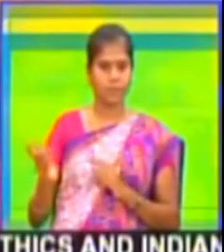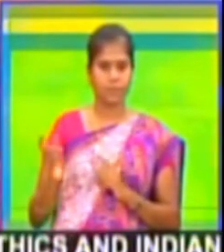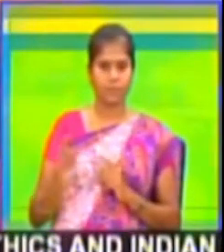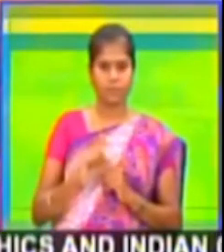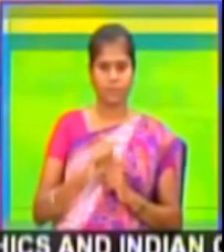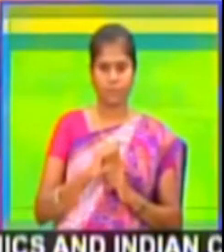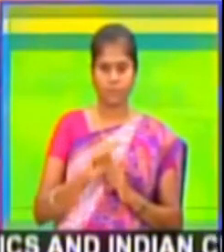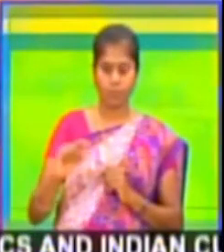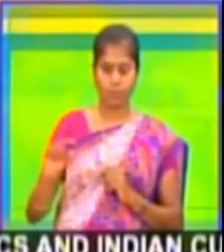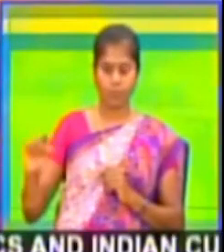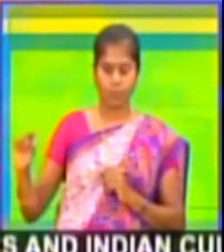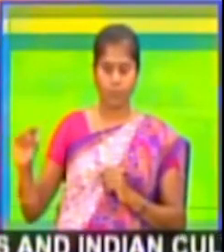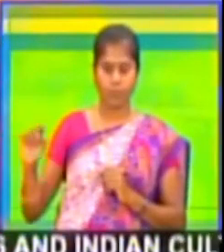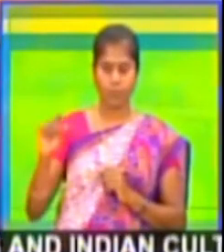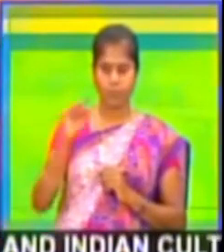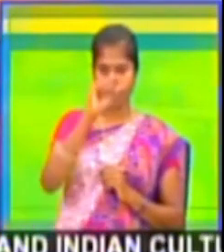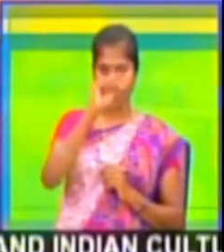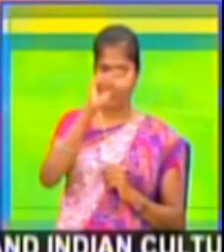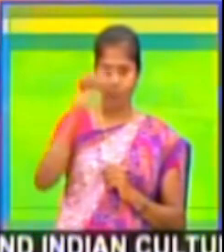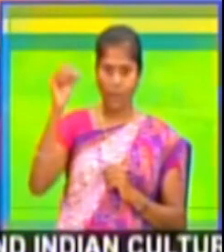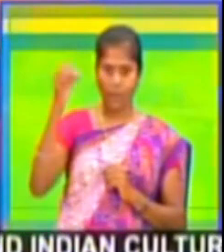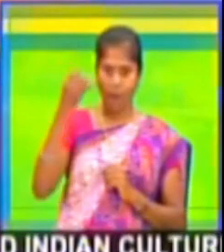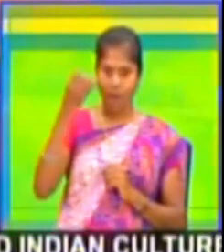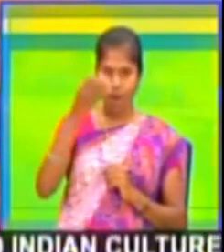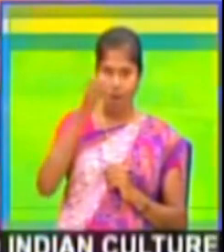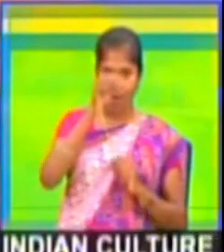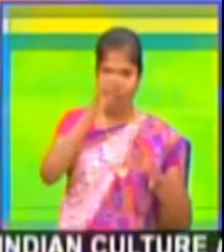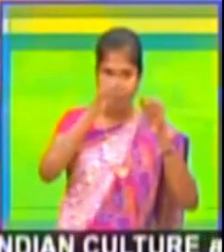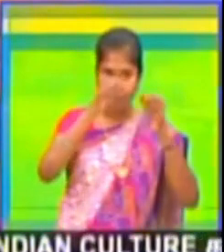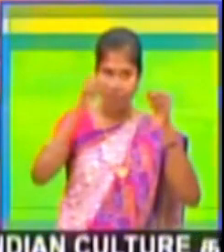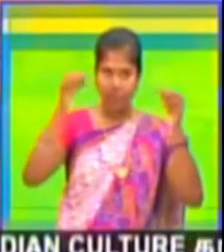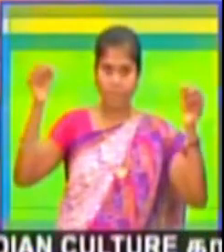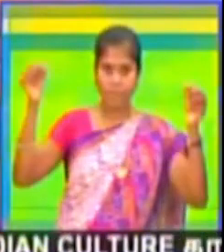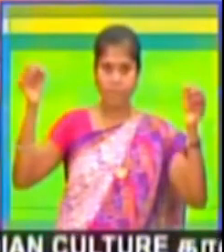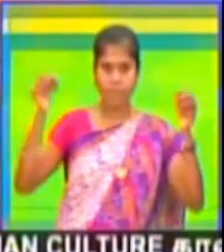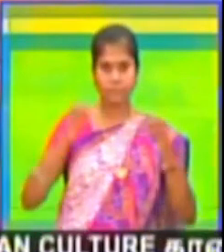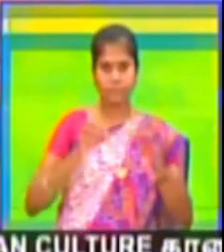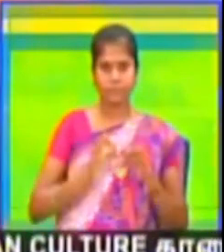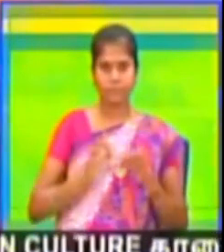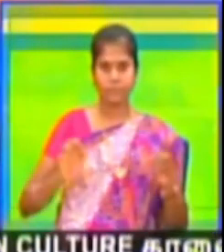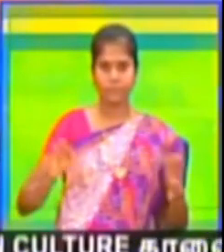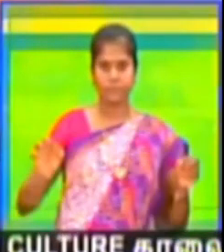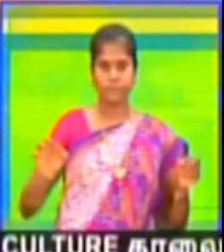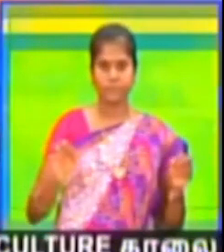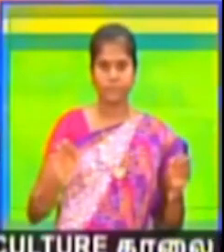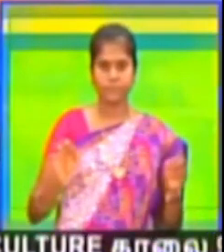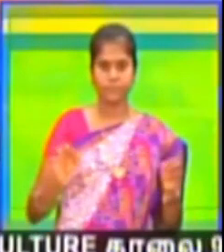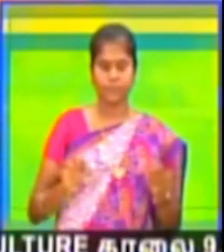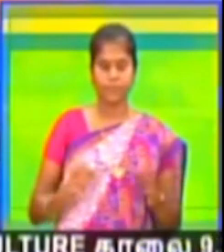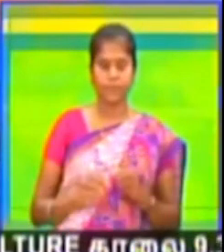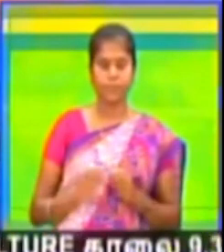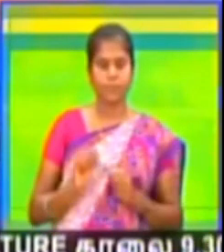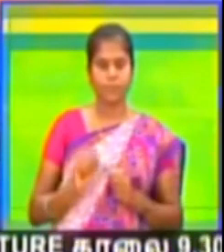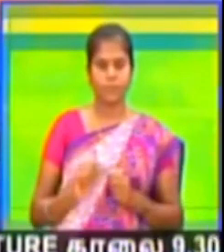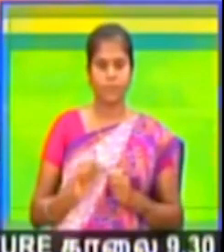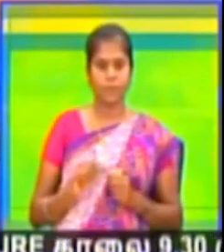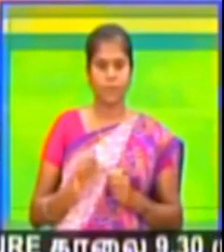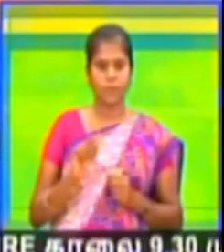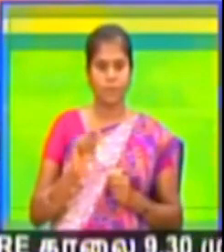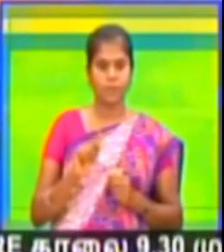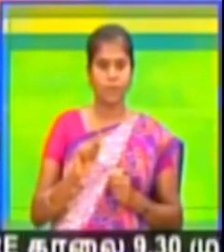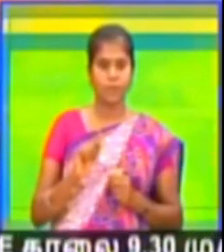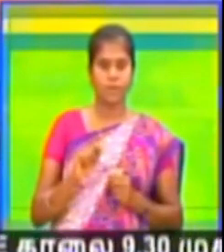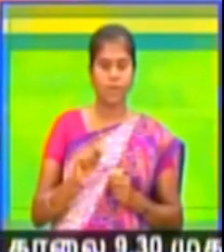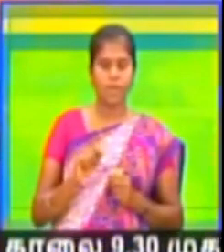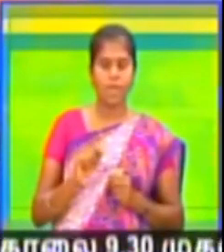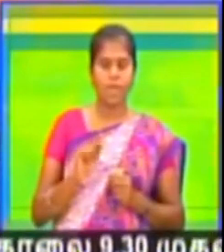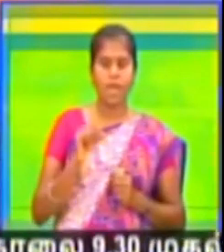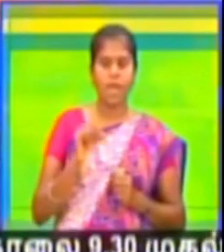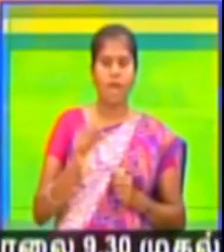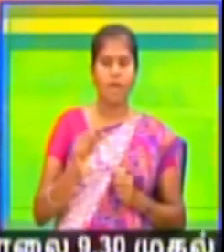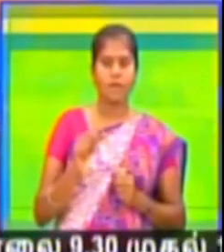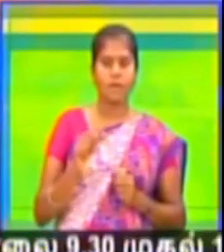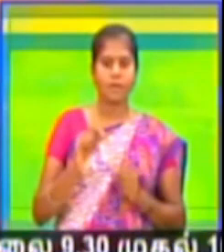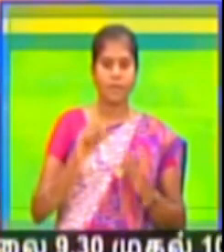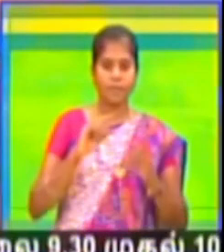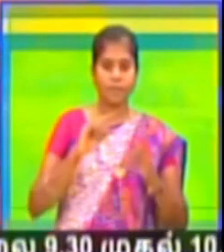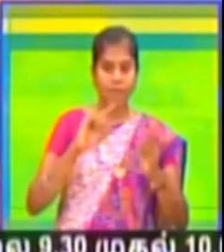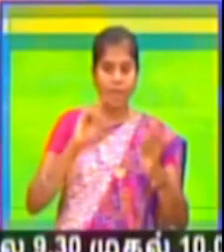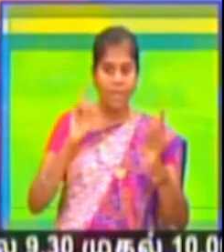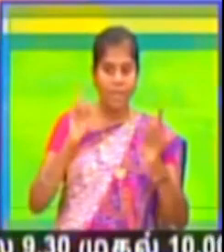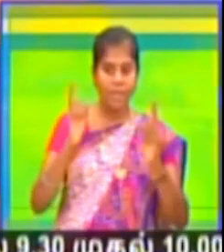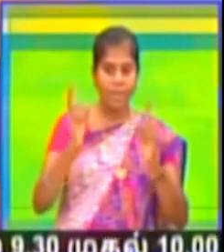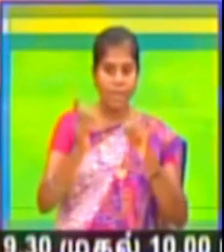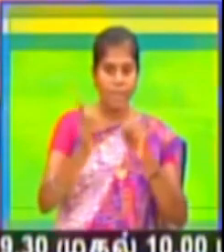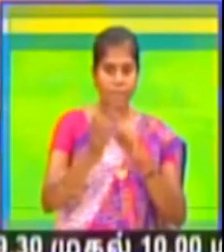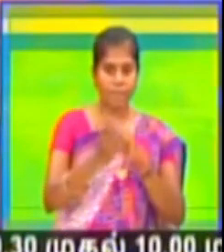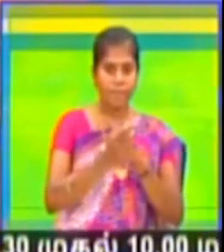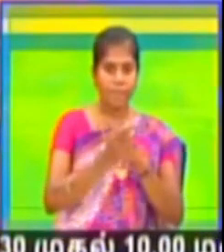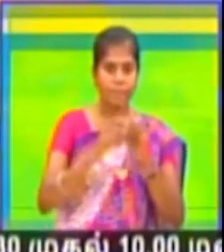பார்த்தோம் அச்சக்கோடுகளில் மிக முக்கியமான கோடுகள் ஆர்க்டிக் வளையமும் கடகரேகையும். இந்த ஆர்க்டிக் வளையமும்